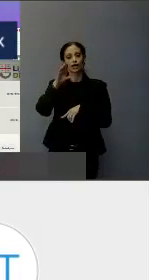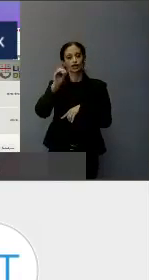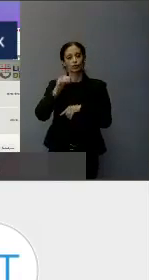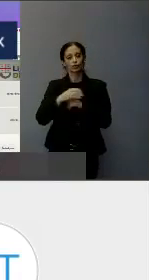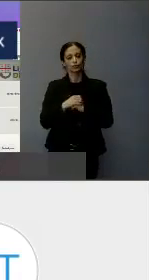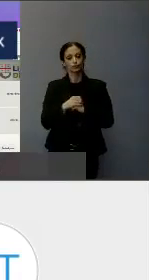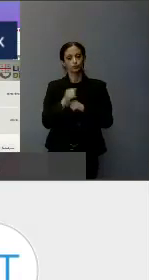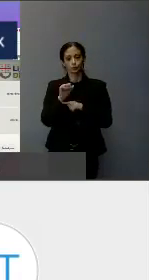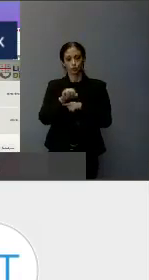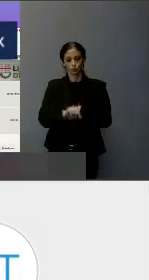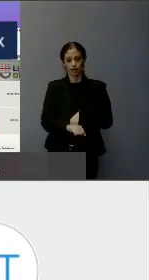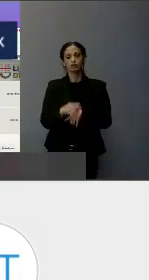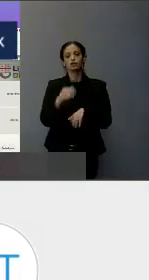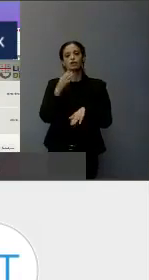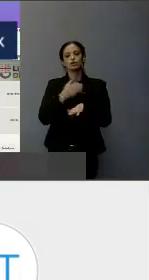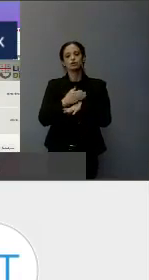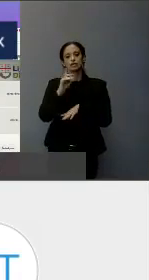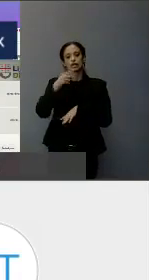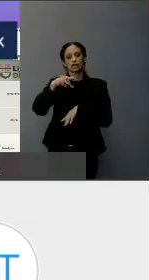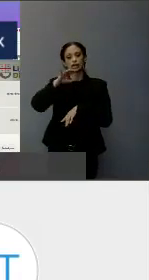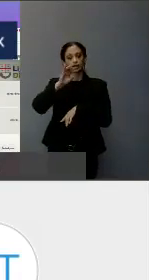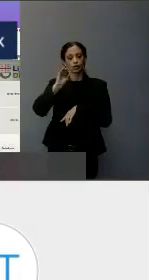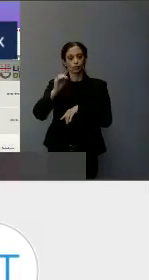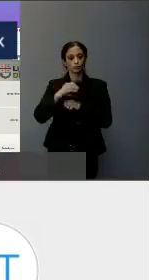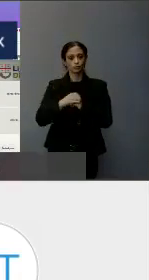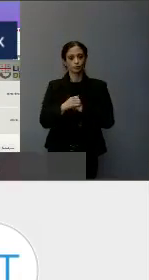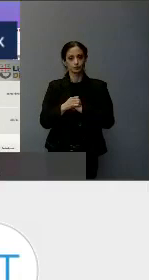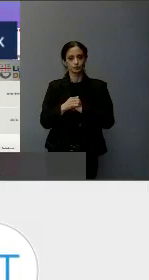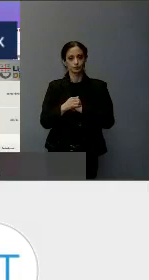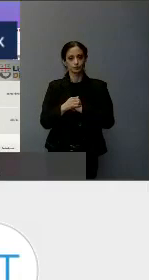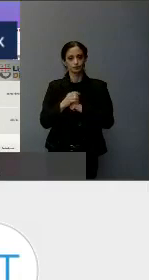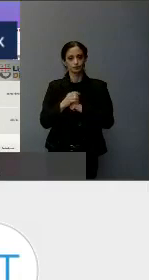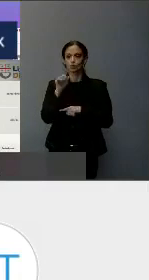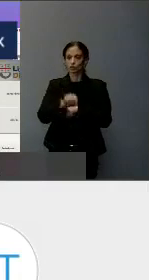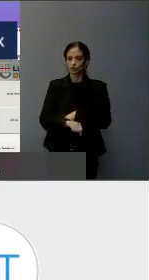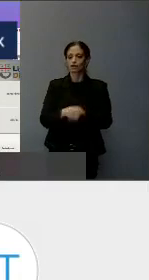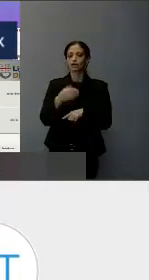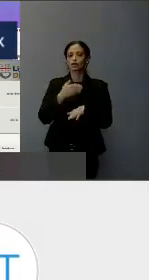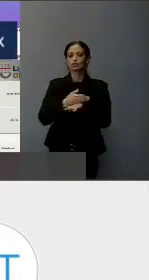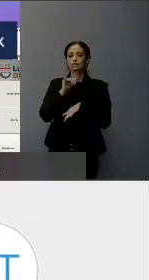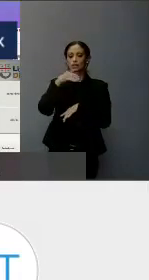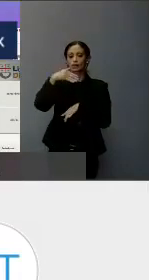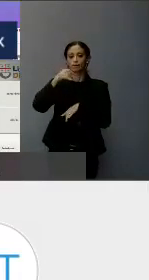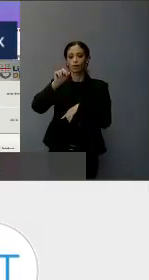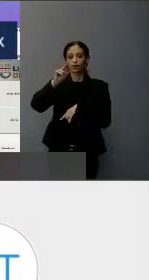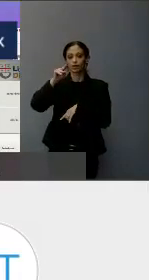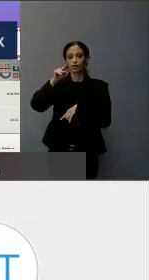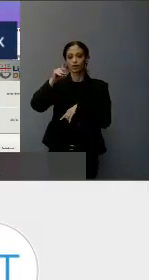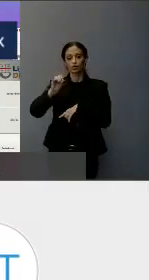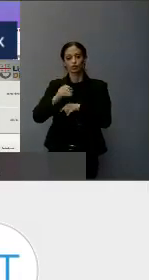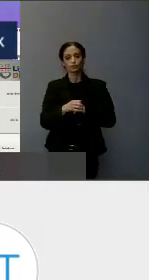contrario scegliere grillo contrario dire immordino